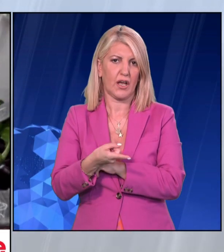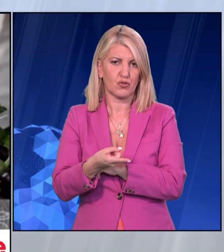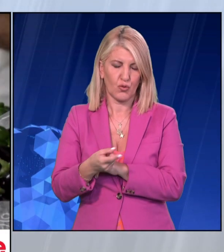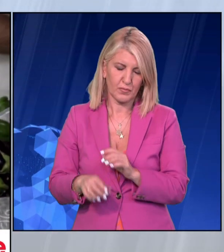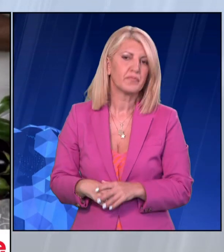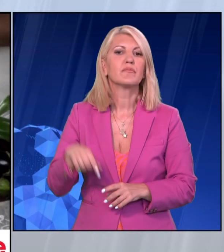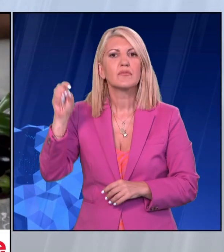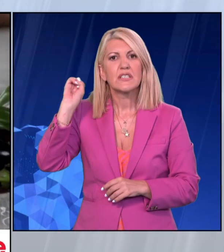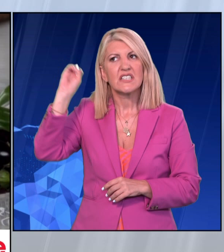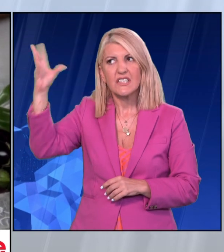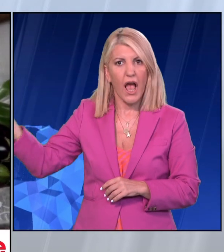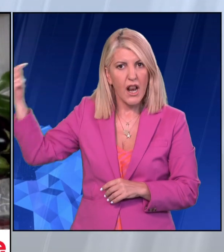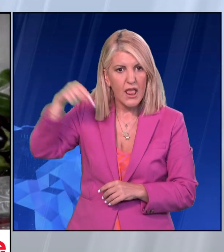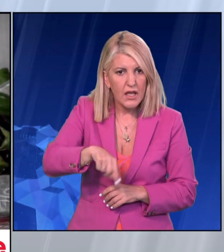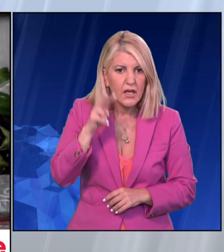πρόβλημα.